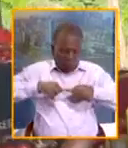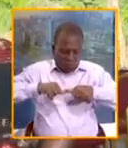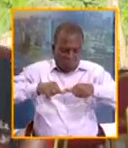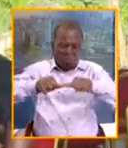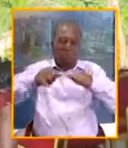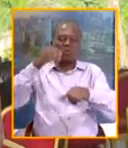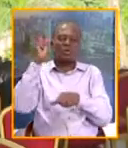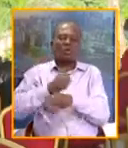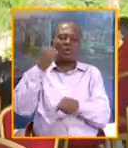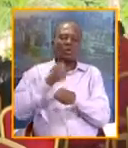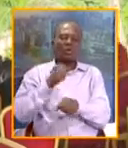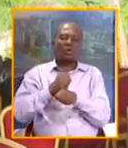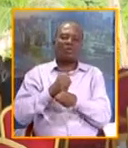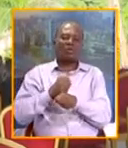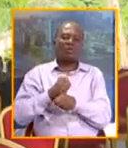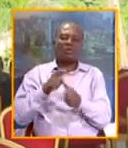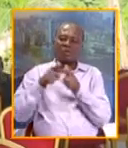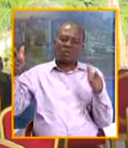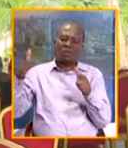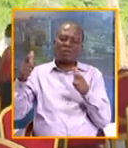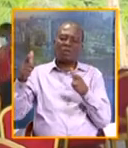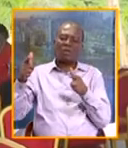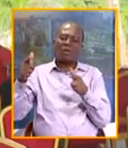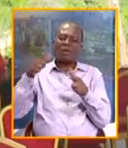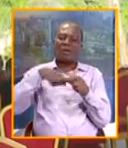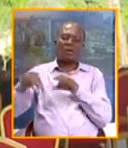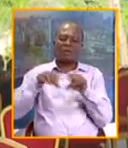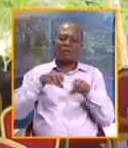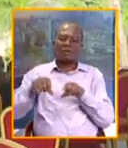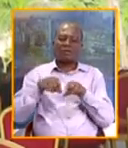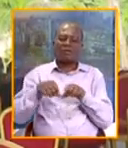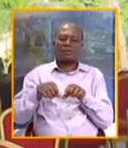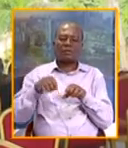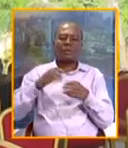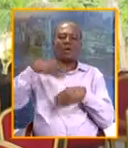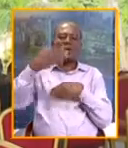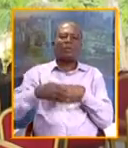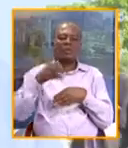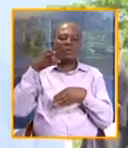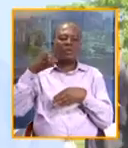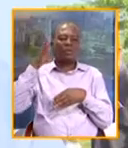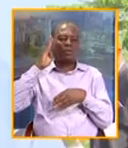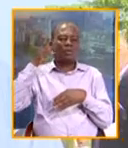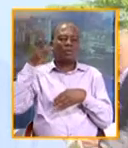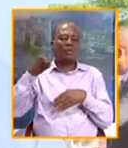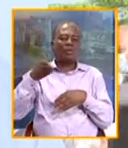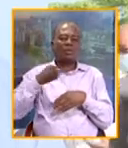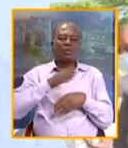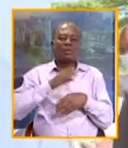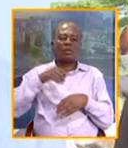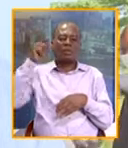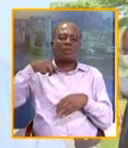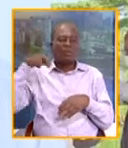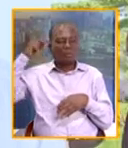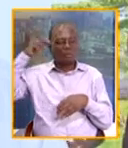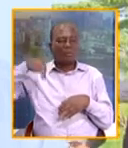leurs gigantesques qu'il a entreprise après au poignet julie jans il faut